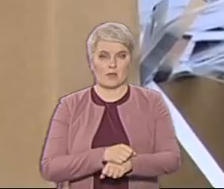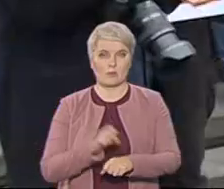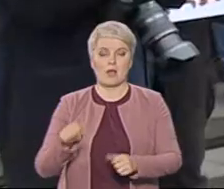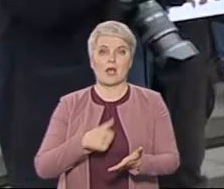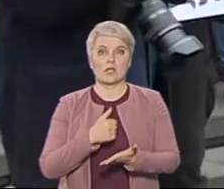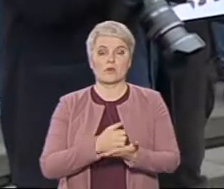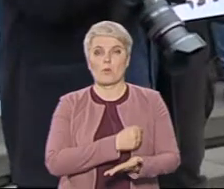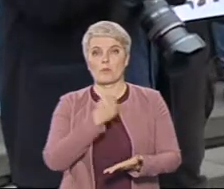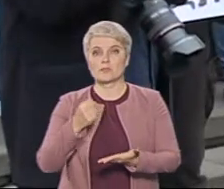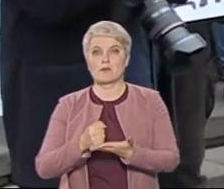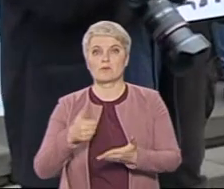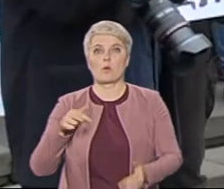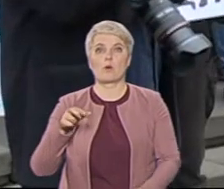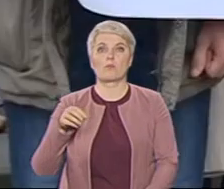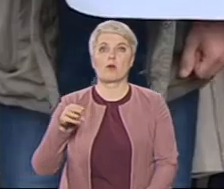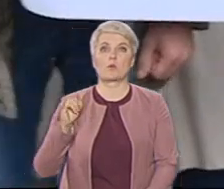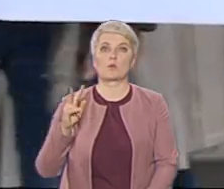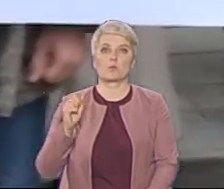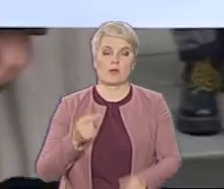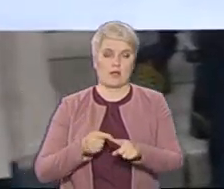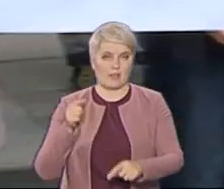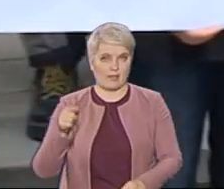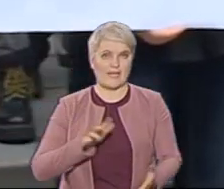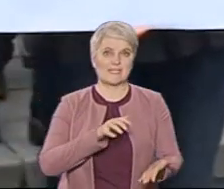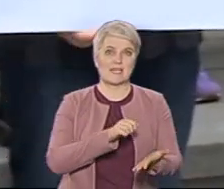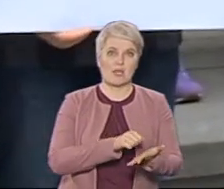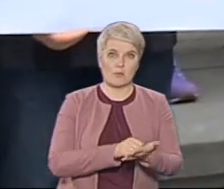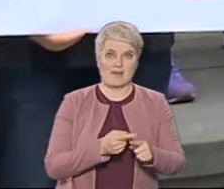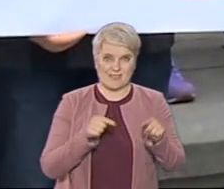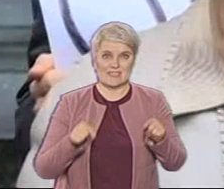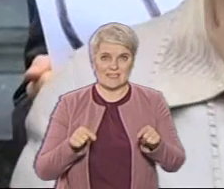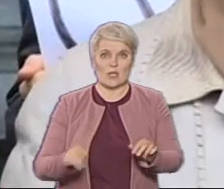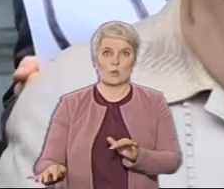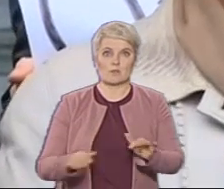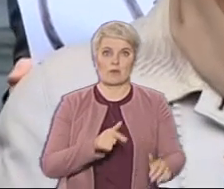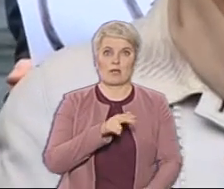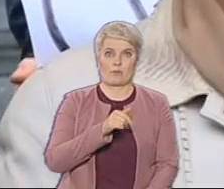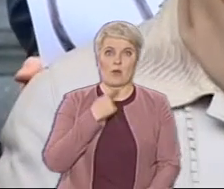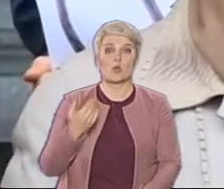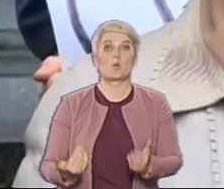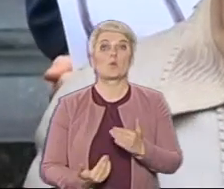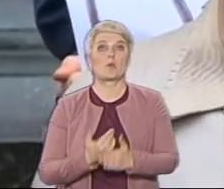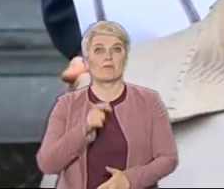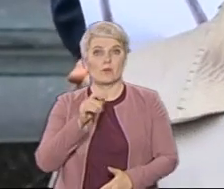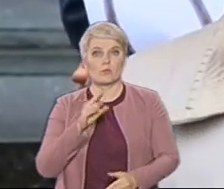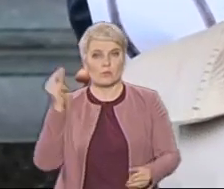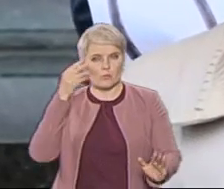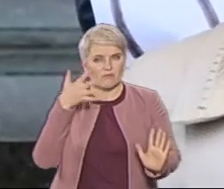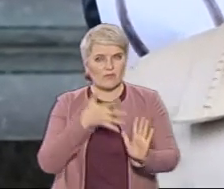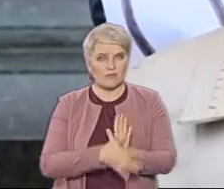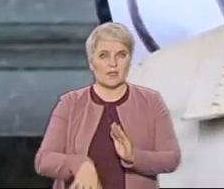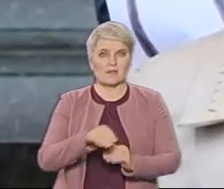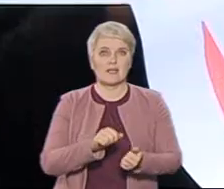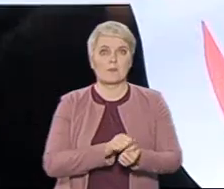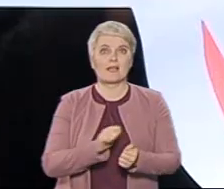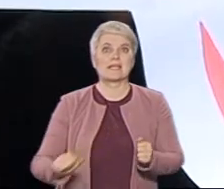у ГПУ. Сам Горбатюк каже, якщо розслідуванням займуться нові люди, їм доведеться вивчати усі матеріали спочатку. Одна з